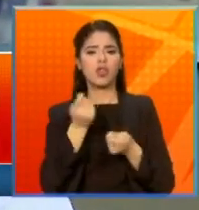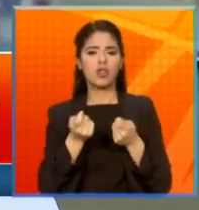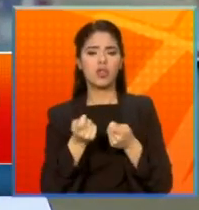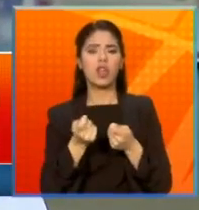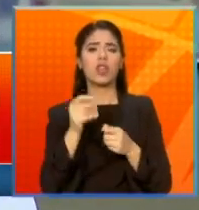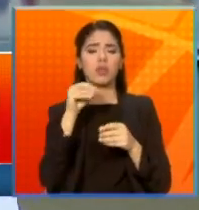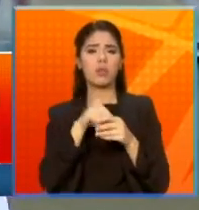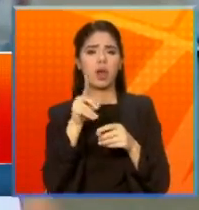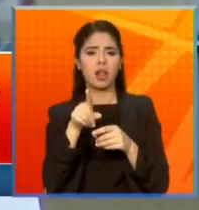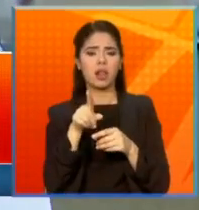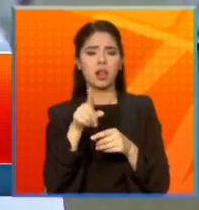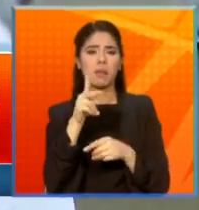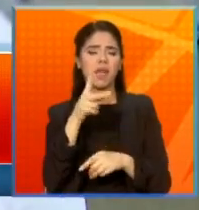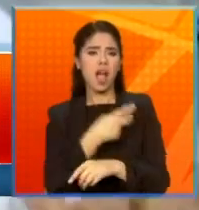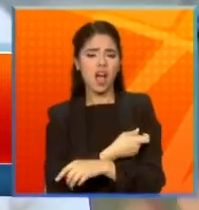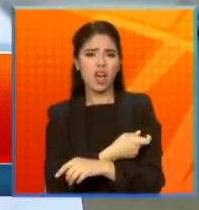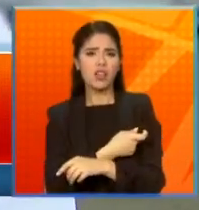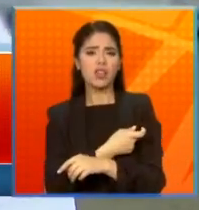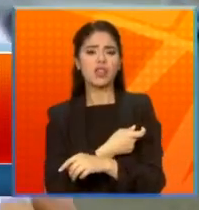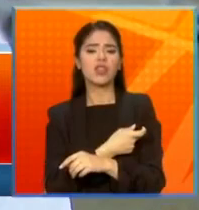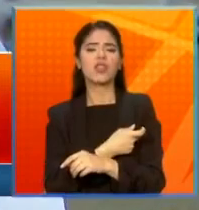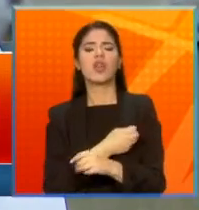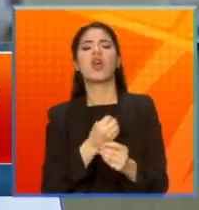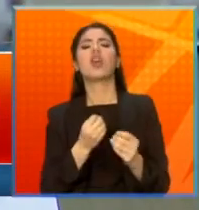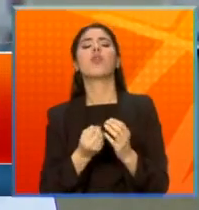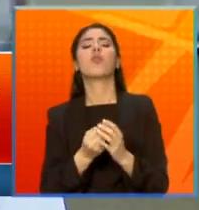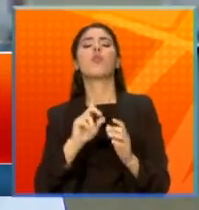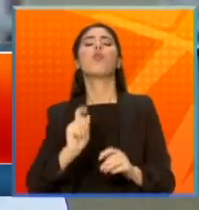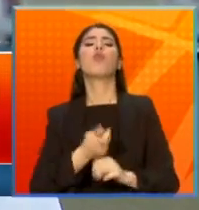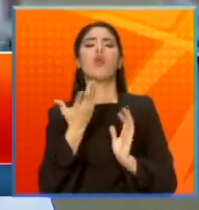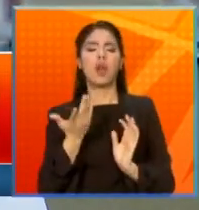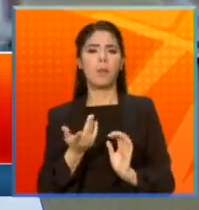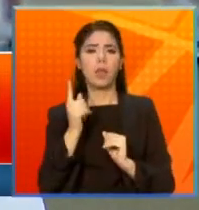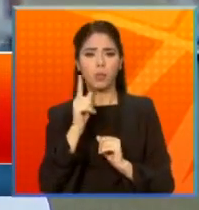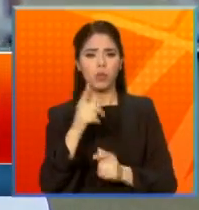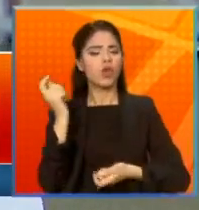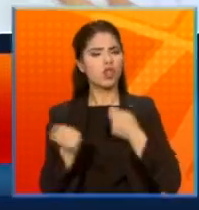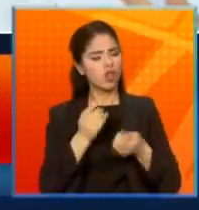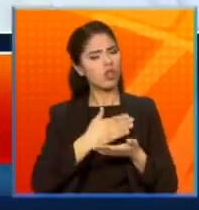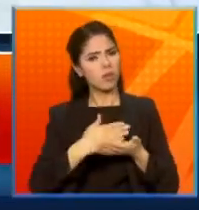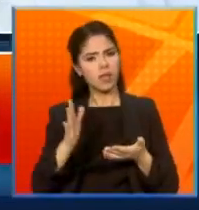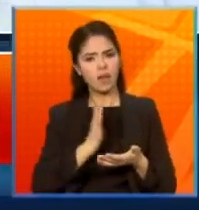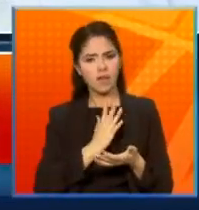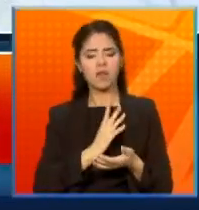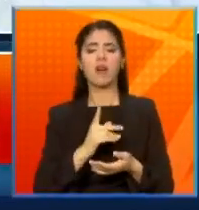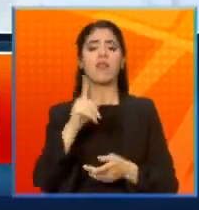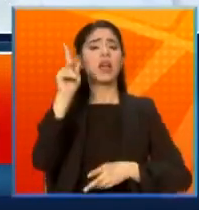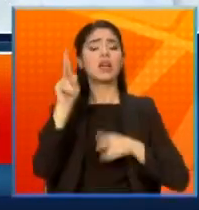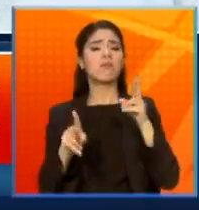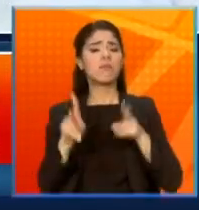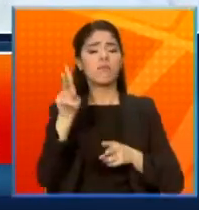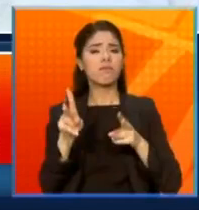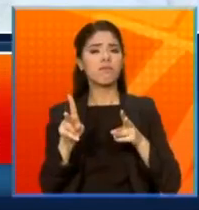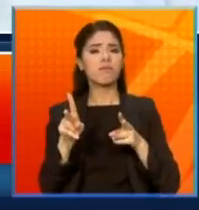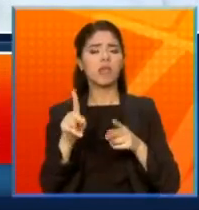ilgili bir aşı sunumda değil, kullanımda değil. Çalışmalar yürütülüyor.